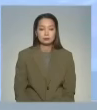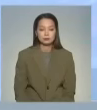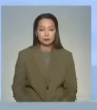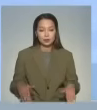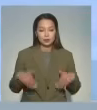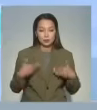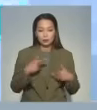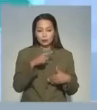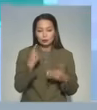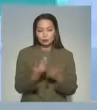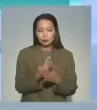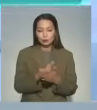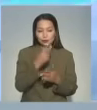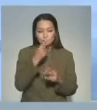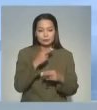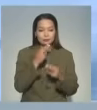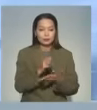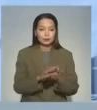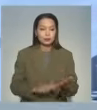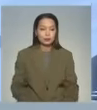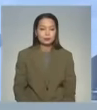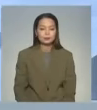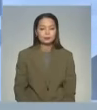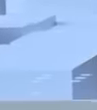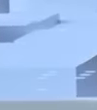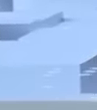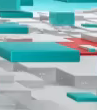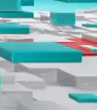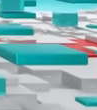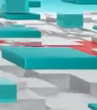Добрый вечер. Мы продолжаем выпуск. В студии Лунара Бекпутинова. Вначале коротко о главном.